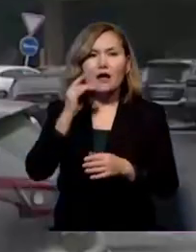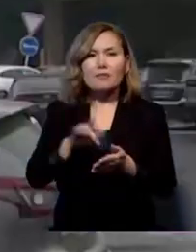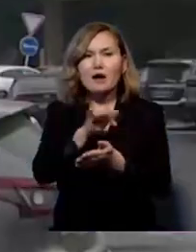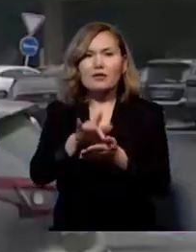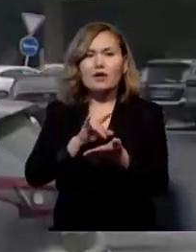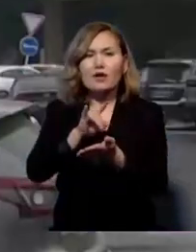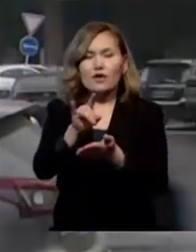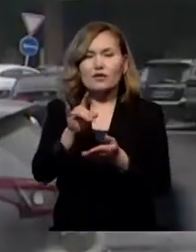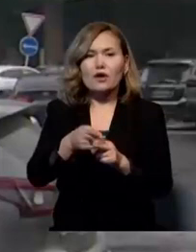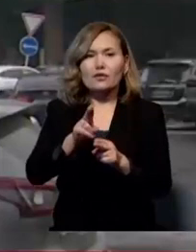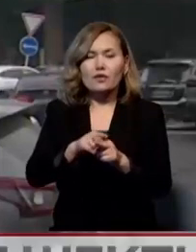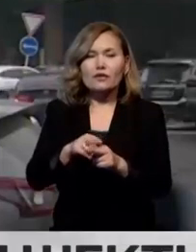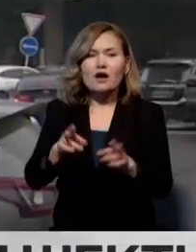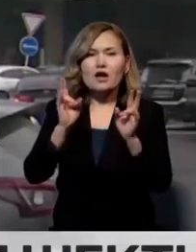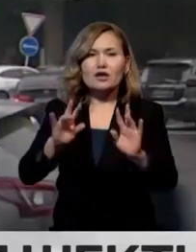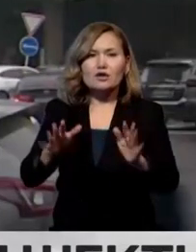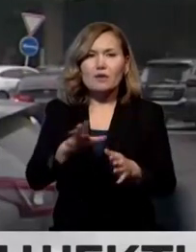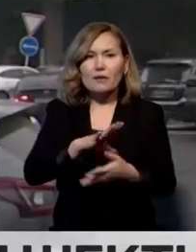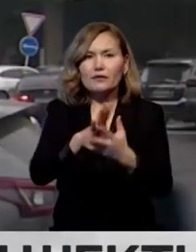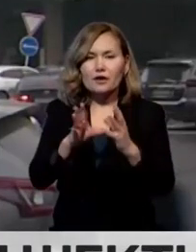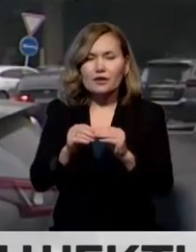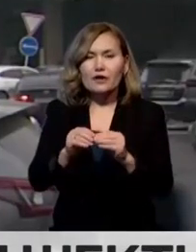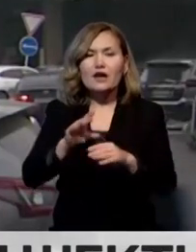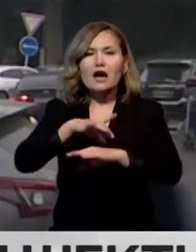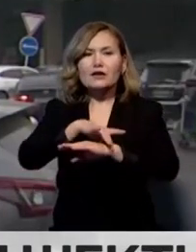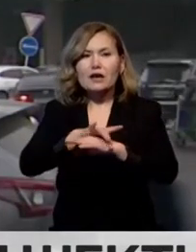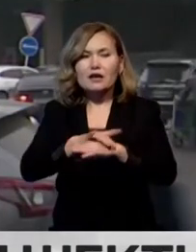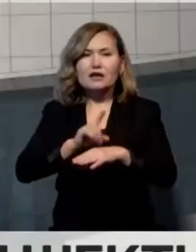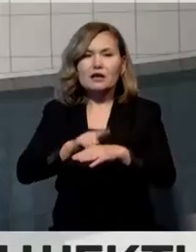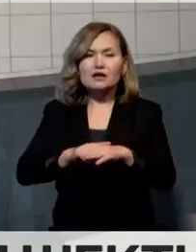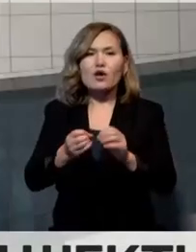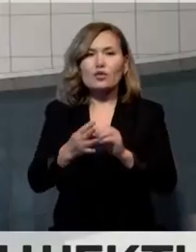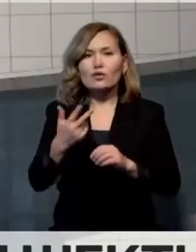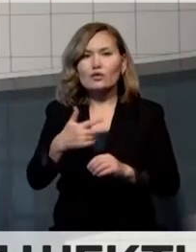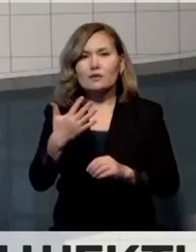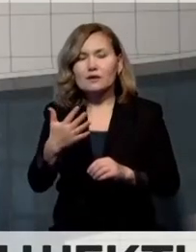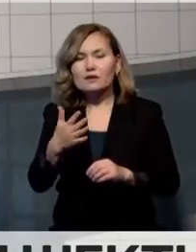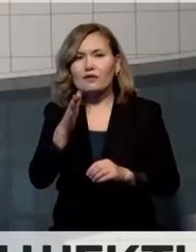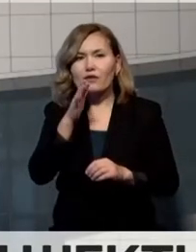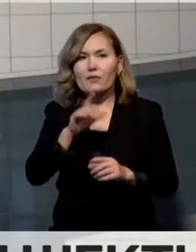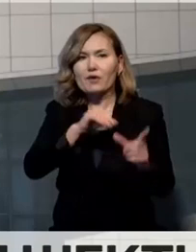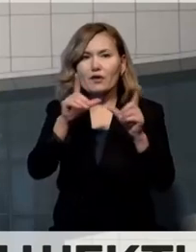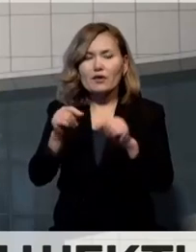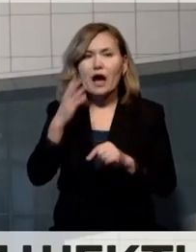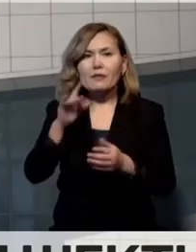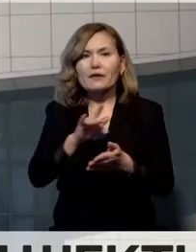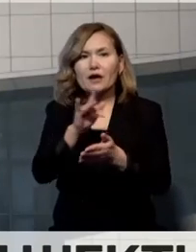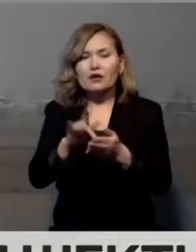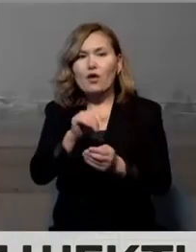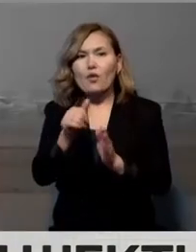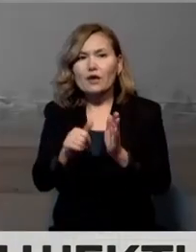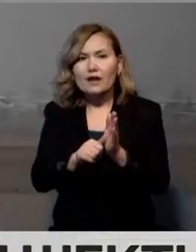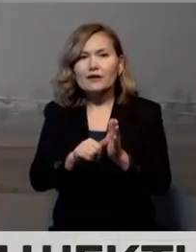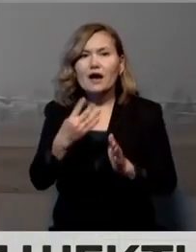келе жатып, турбулентті аймаққа тап болған. Ұшақ Ташкенттен сағат 14:35-те ұшып шығып, Алматыға 16:45-те жетті.